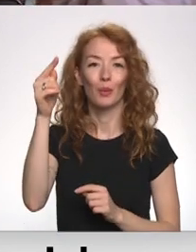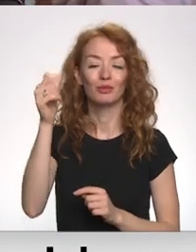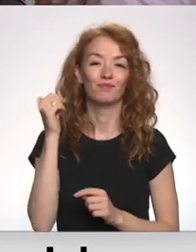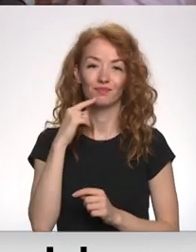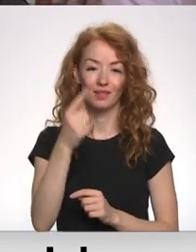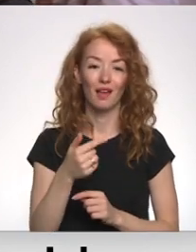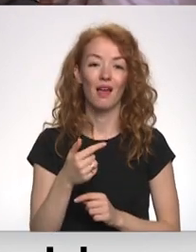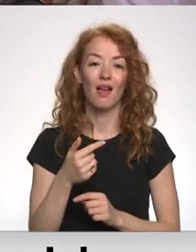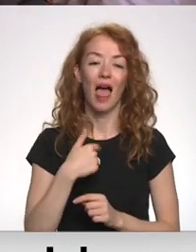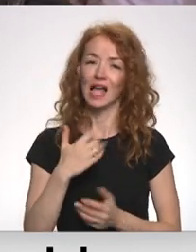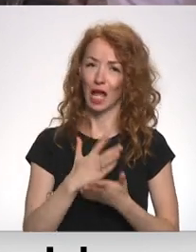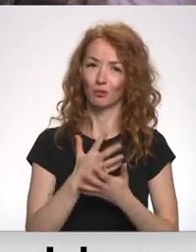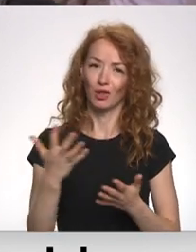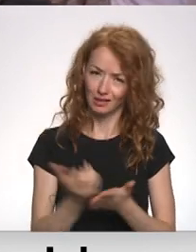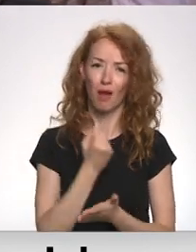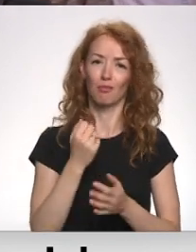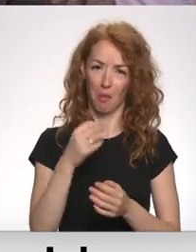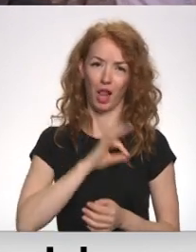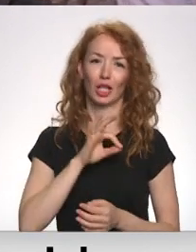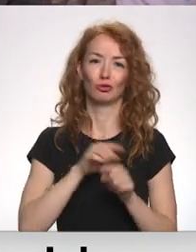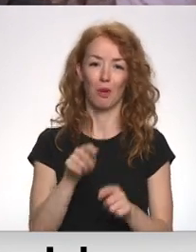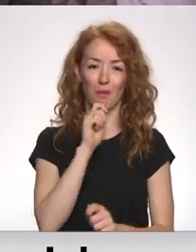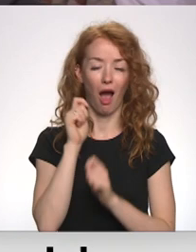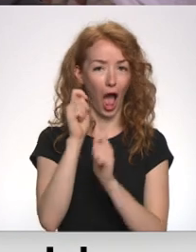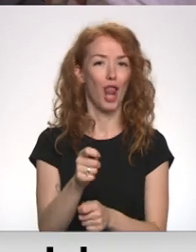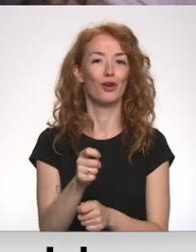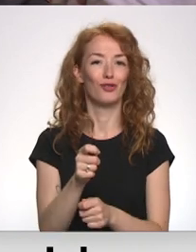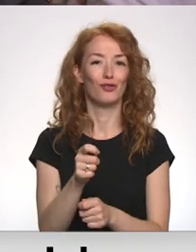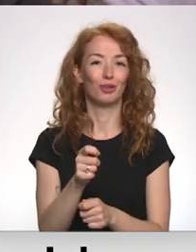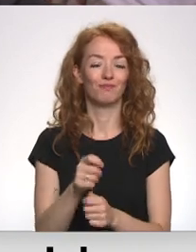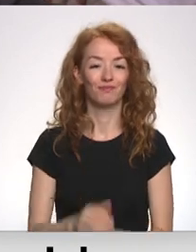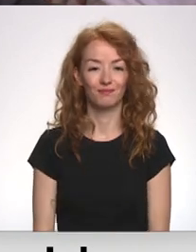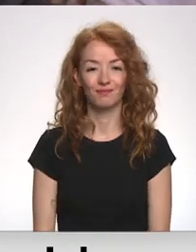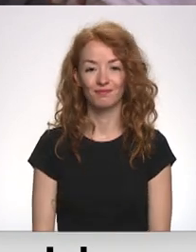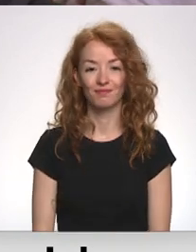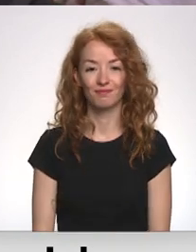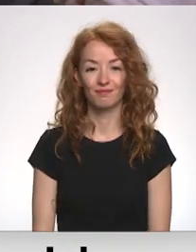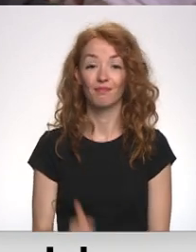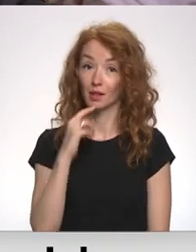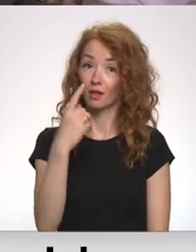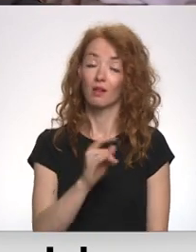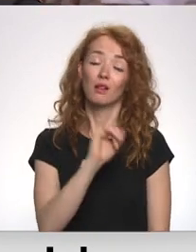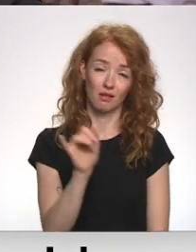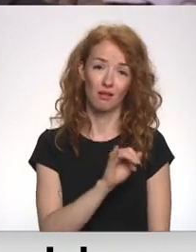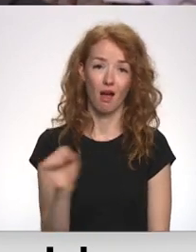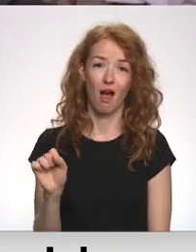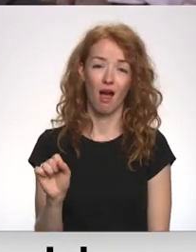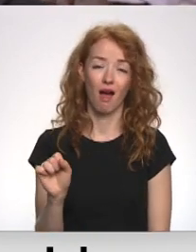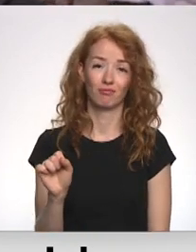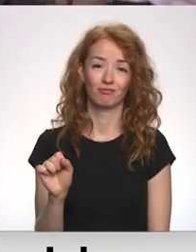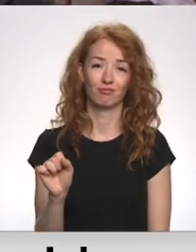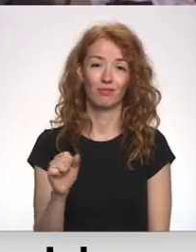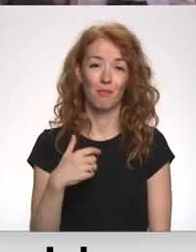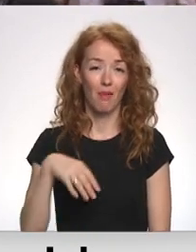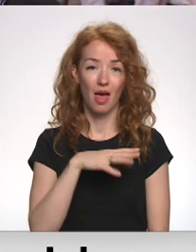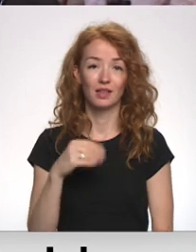balvu esmu pelnījusi. Bet noteikti jūs kaut kādā mērā arī. Nu, ja tā padomā, tad jā. Jo galgulā